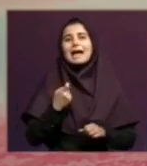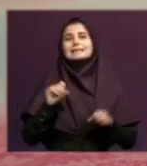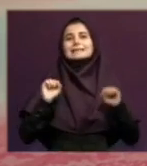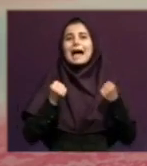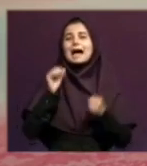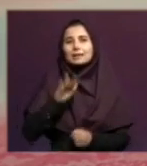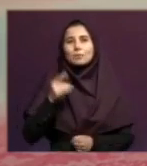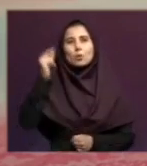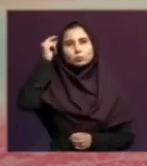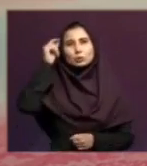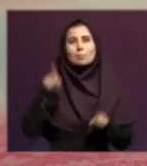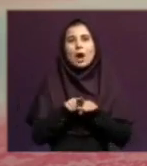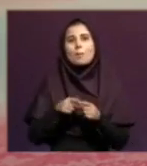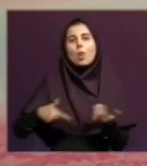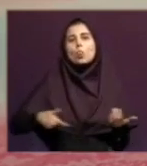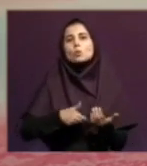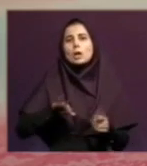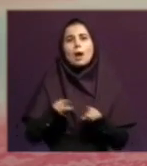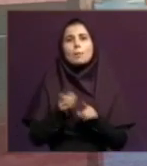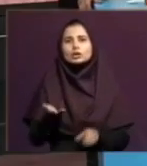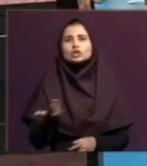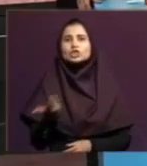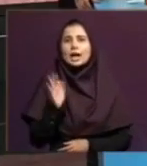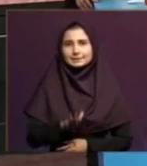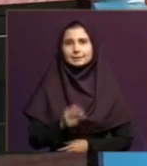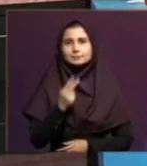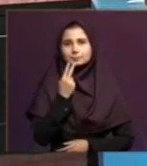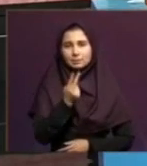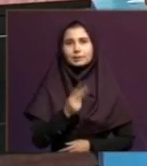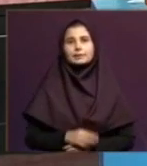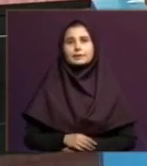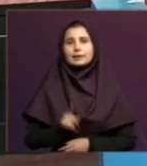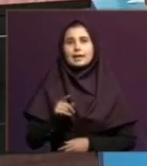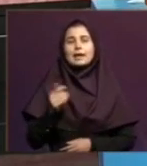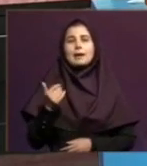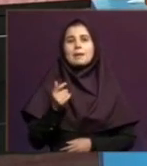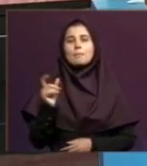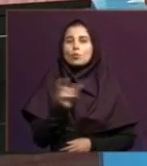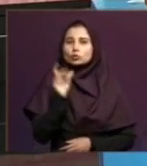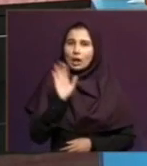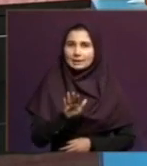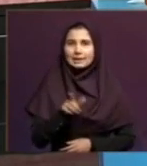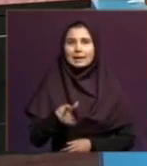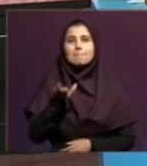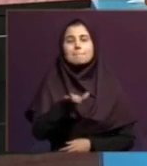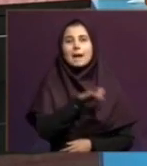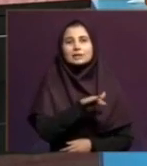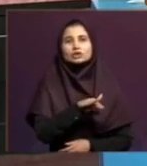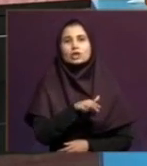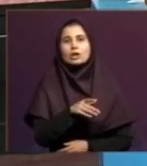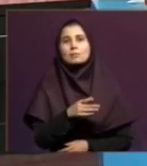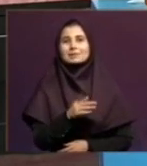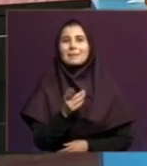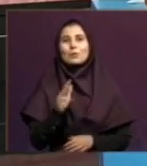مثل پوسته سر نوزاد. این چیه؟ خب ببینین، توی چند تا مسئله زخیم. بله، توی بچه هایی که مثلا